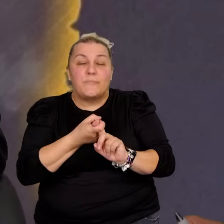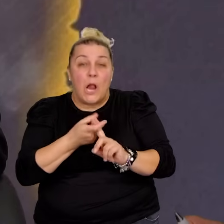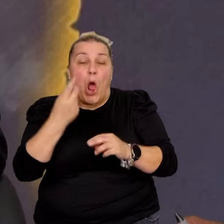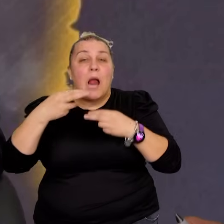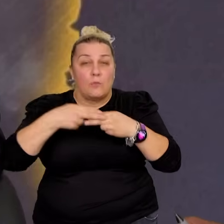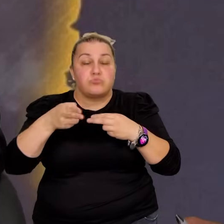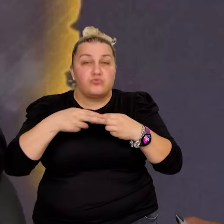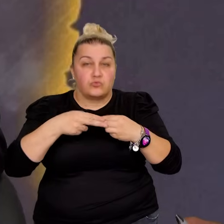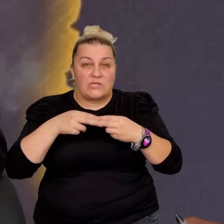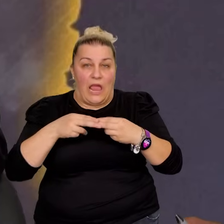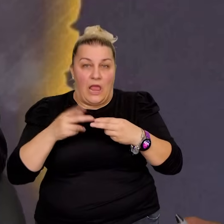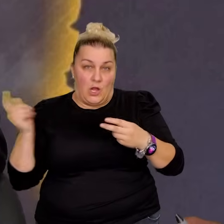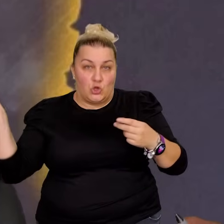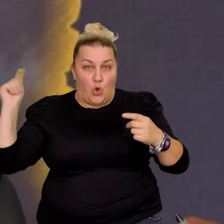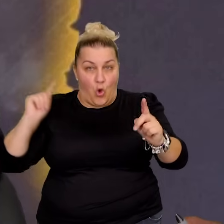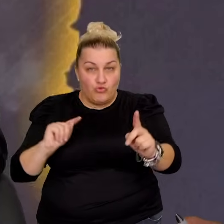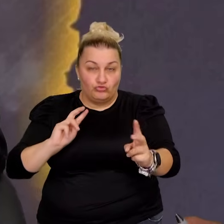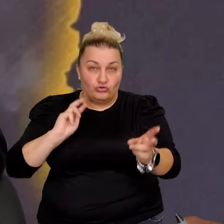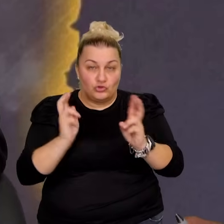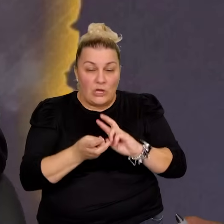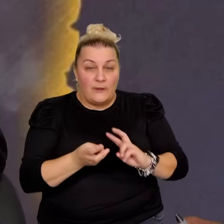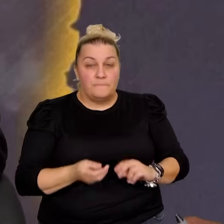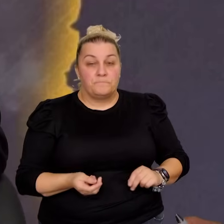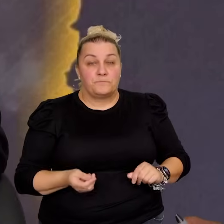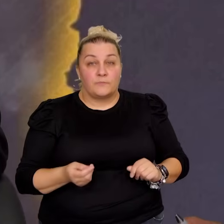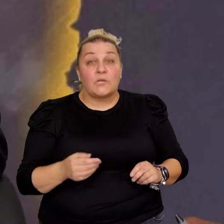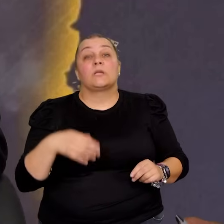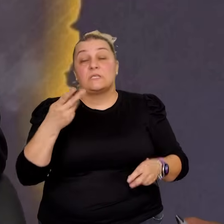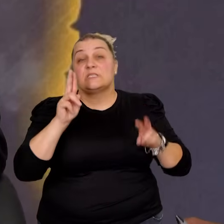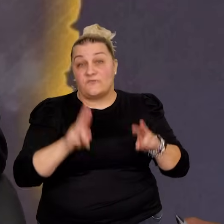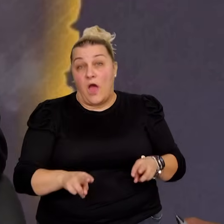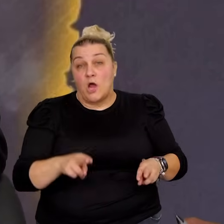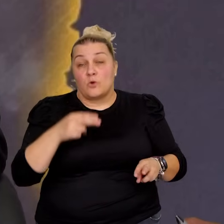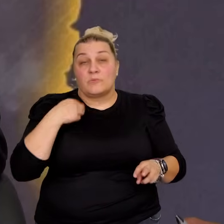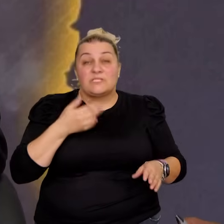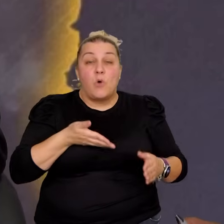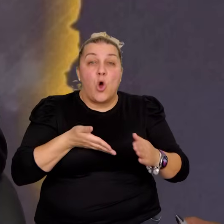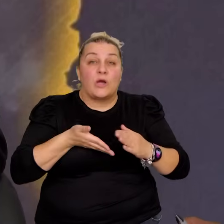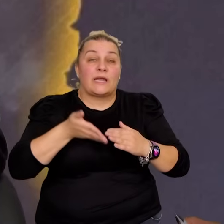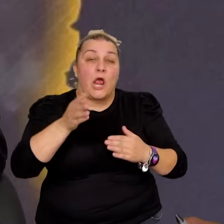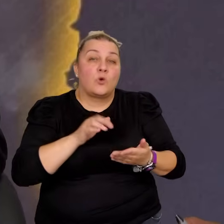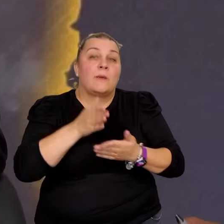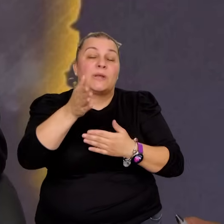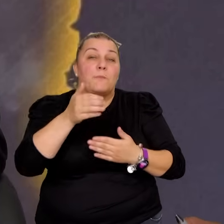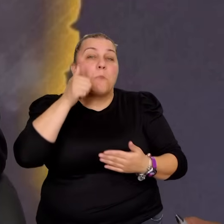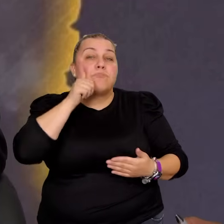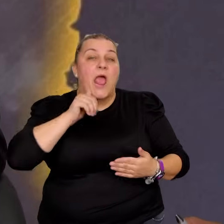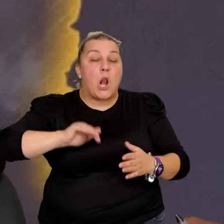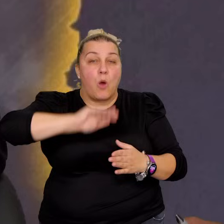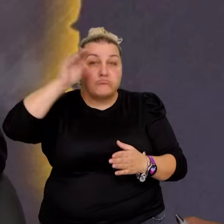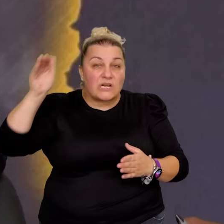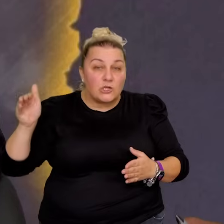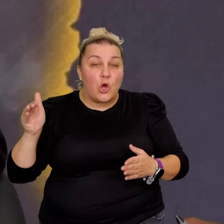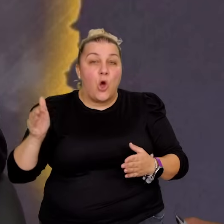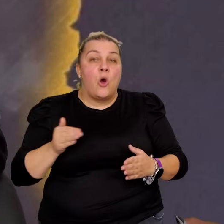ići sve na svoje i krenuli smo onda put Belog brda